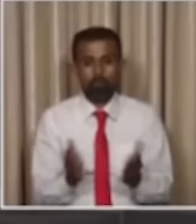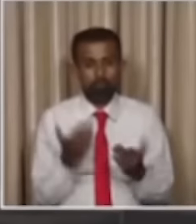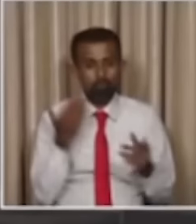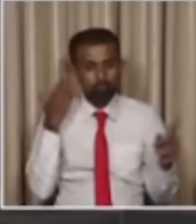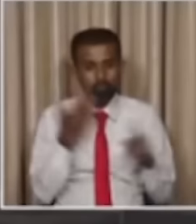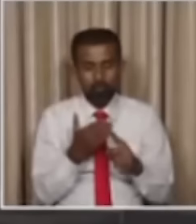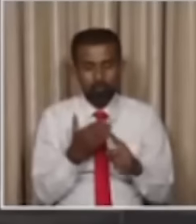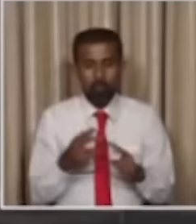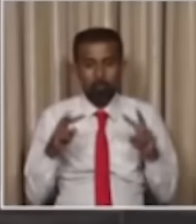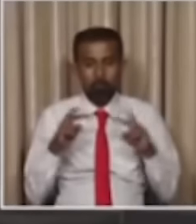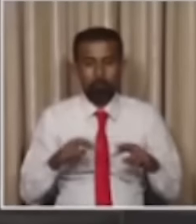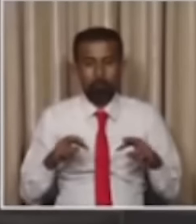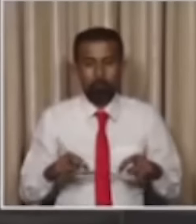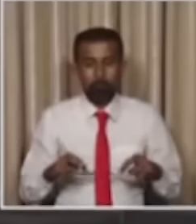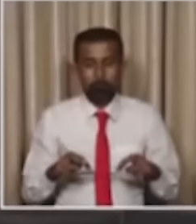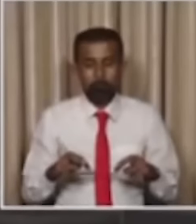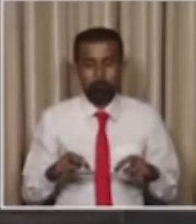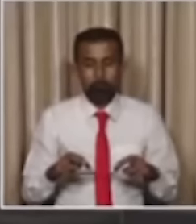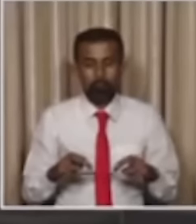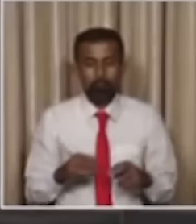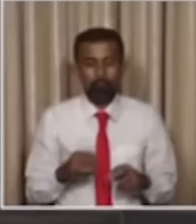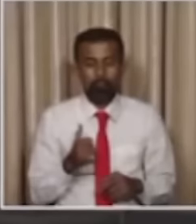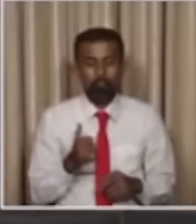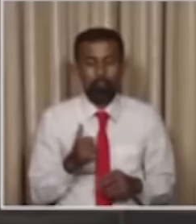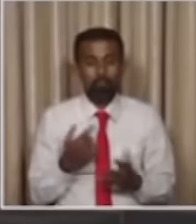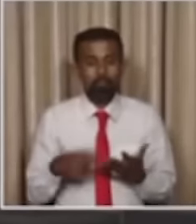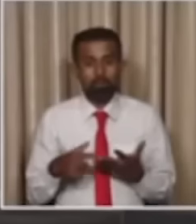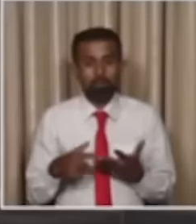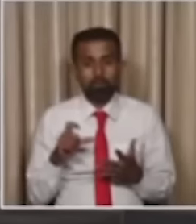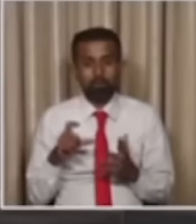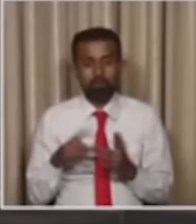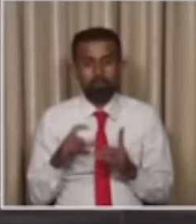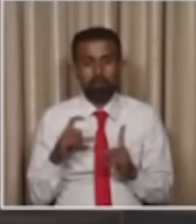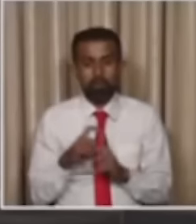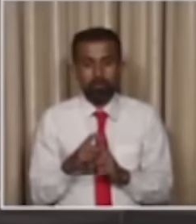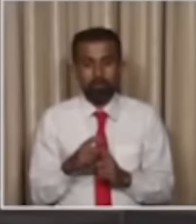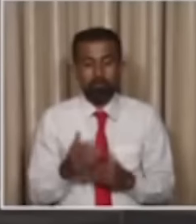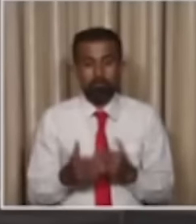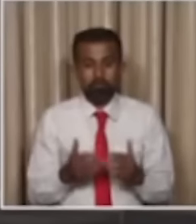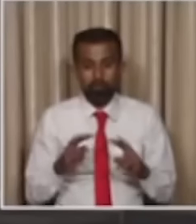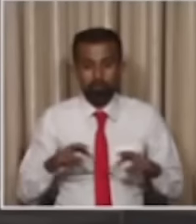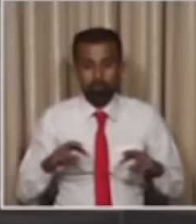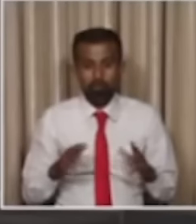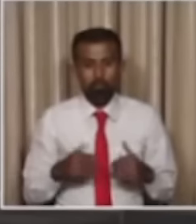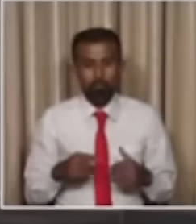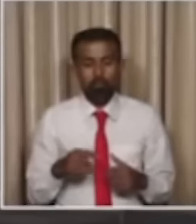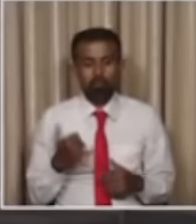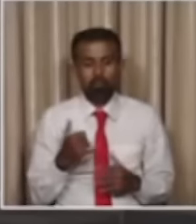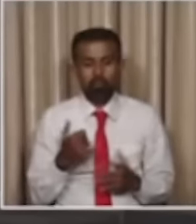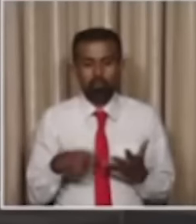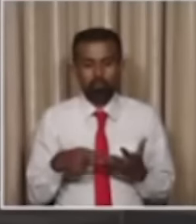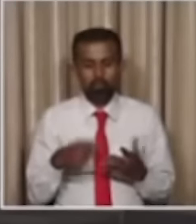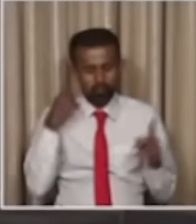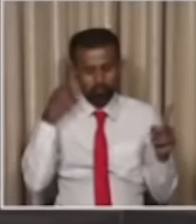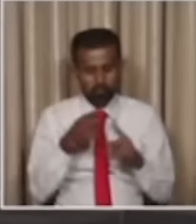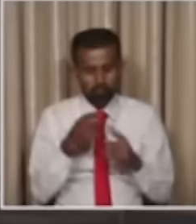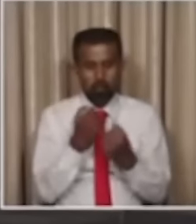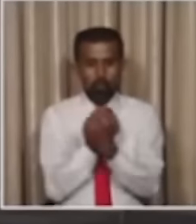මෙම පරීක්ෂණ සභා මගින් ඇතැම් කරුණු පිළිබඳ අපරාධ පරීක්ෂණය සිදු කිරීමටත් තවත් සමහර කරුණු පිළිබඳව